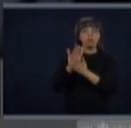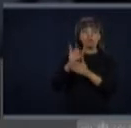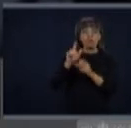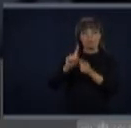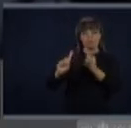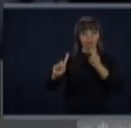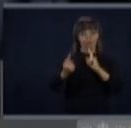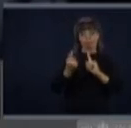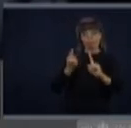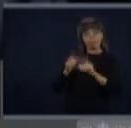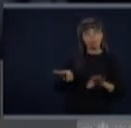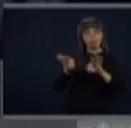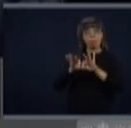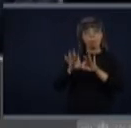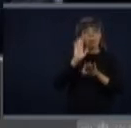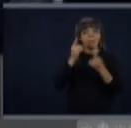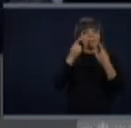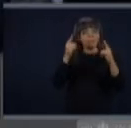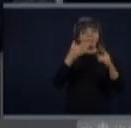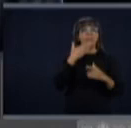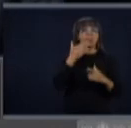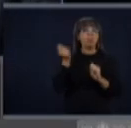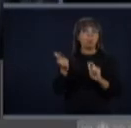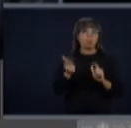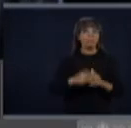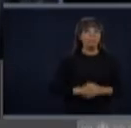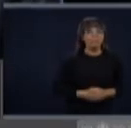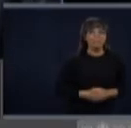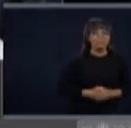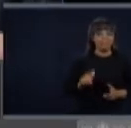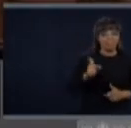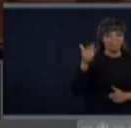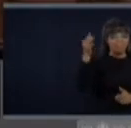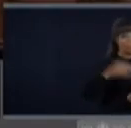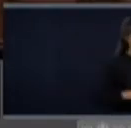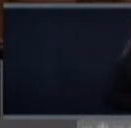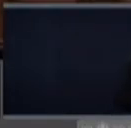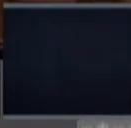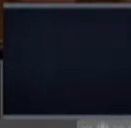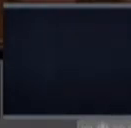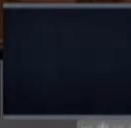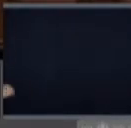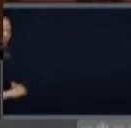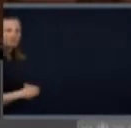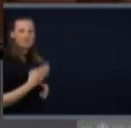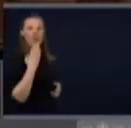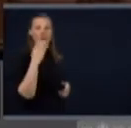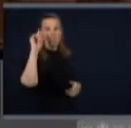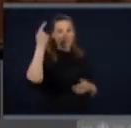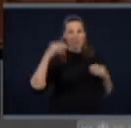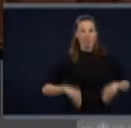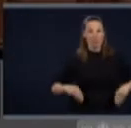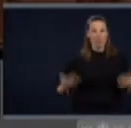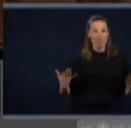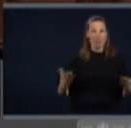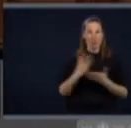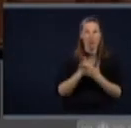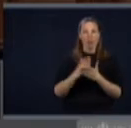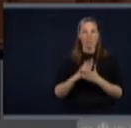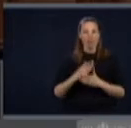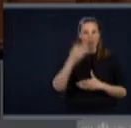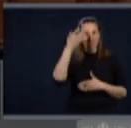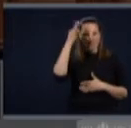réussir, il nous faut continuer ces efforts. Je vous remercie. Merci, M. le Premier ministre. Alors, pour la période des questions en français, nous